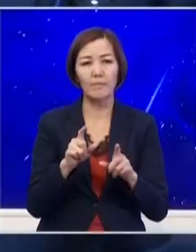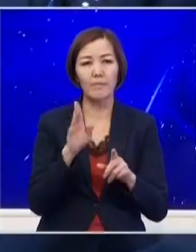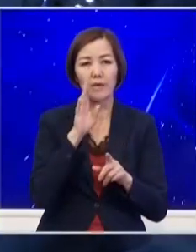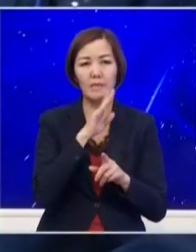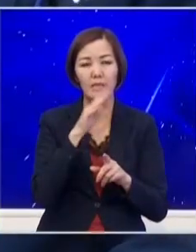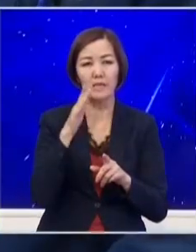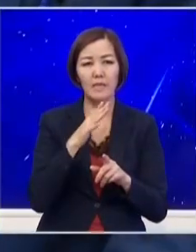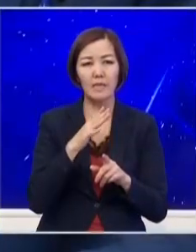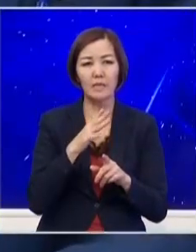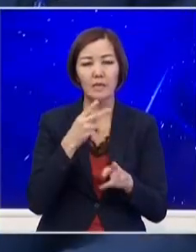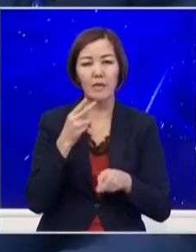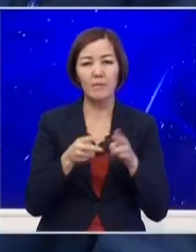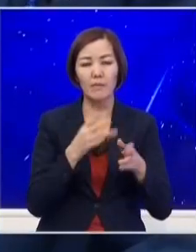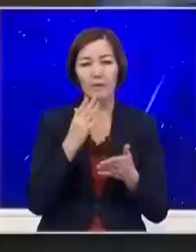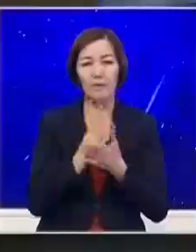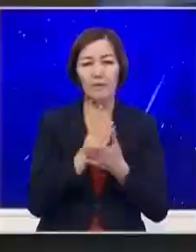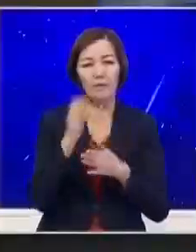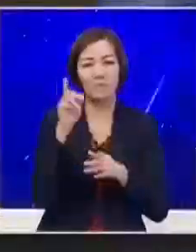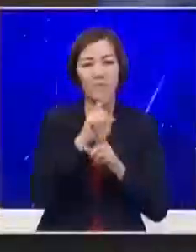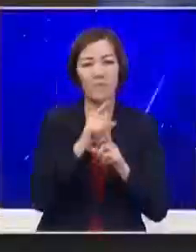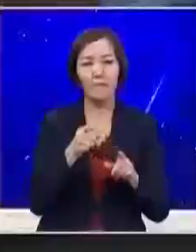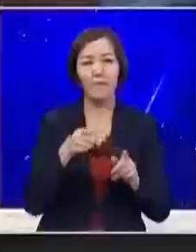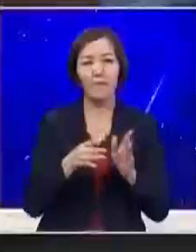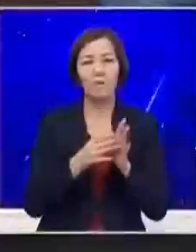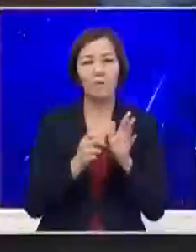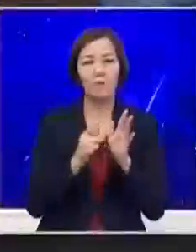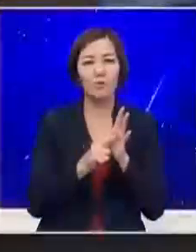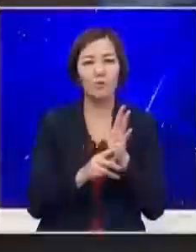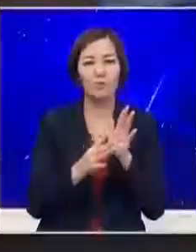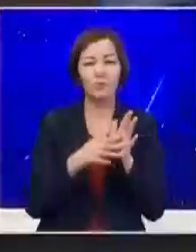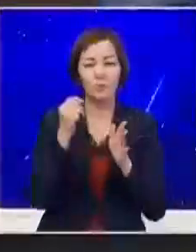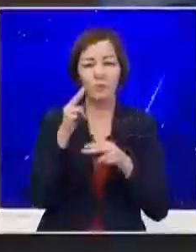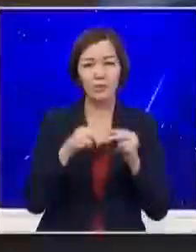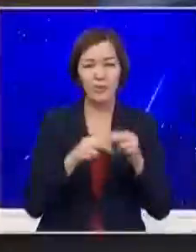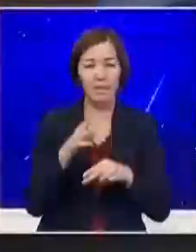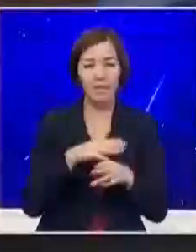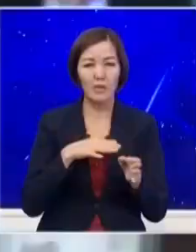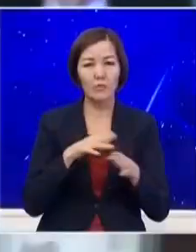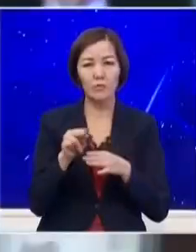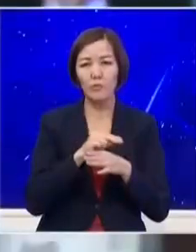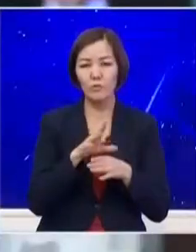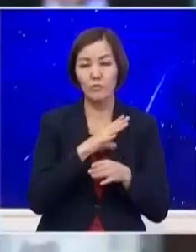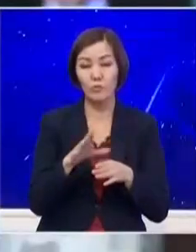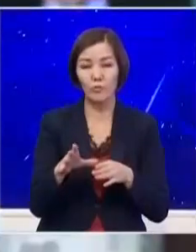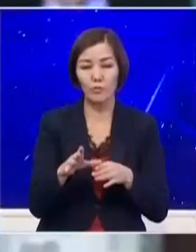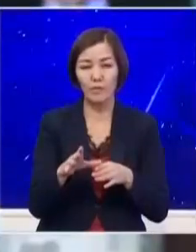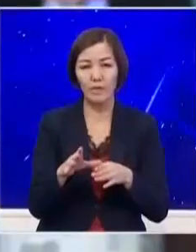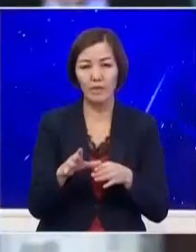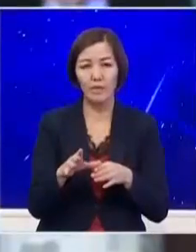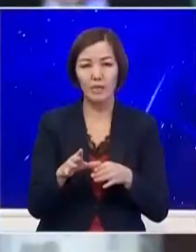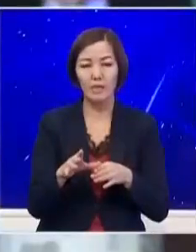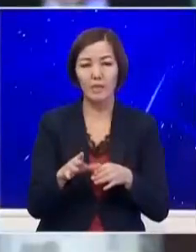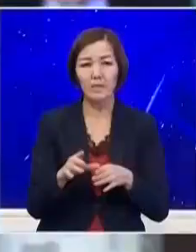ата-аналарының өз назы бар. Айтуларынша білім ошағы 1979 жылы салынған. Содан бері бірде-бір күрделі жөндеуден